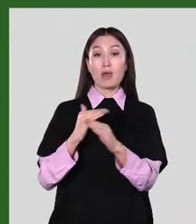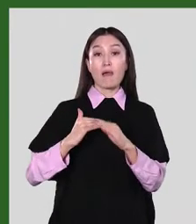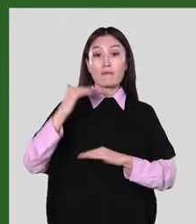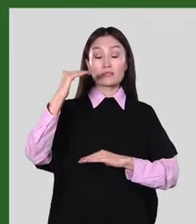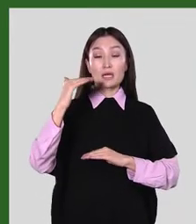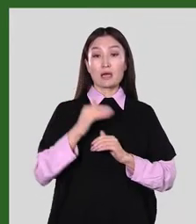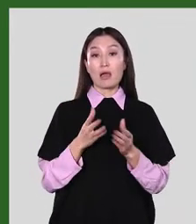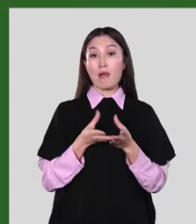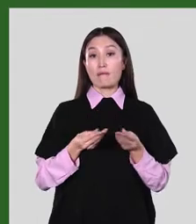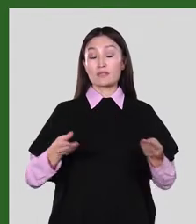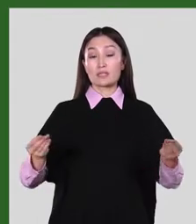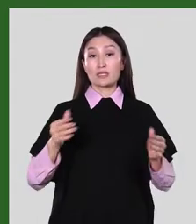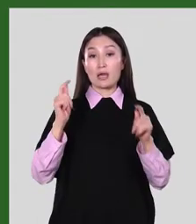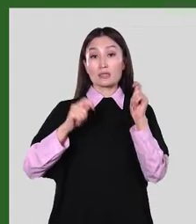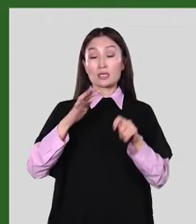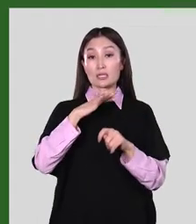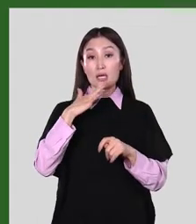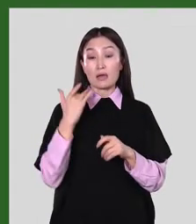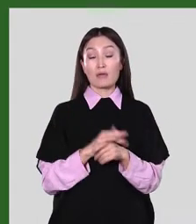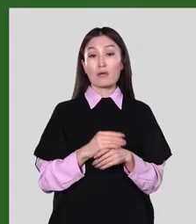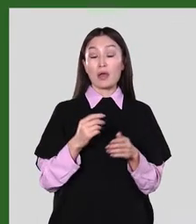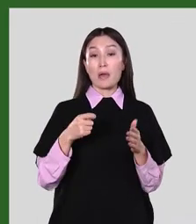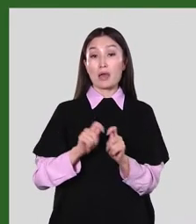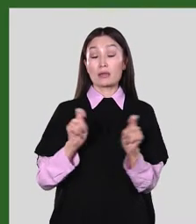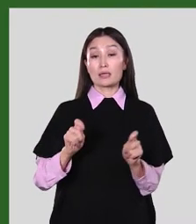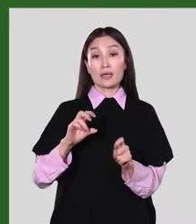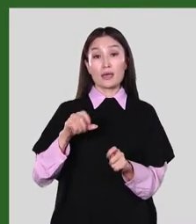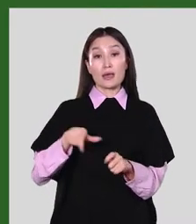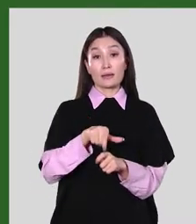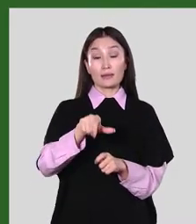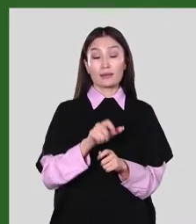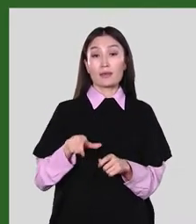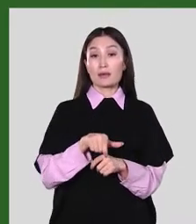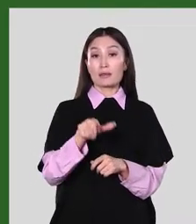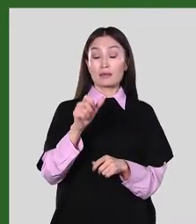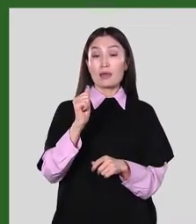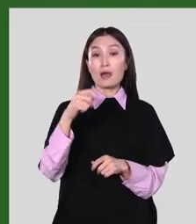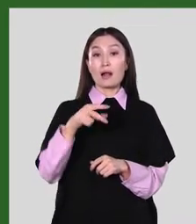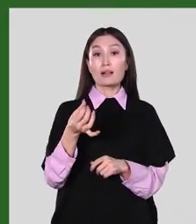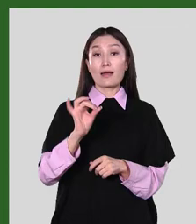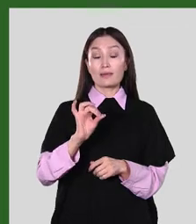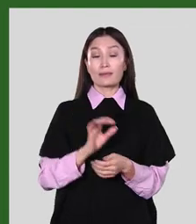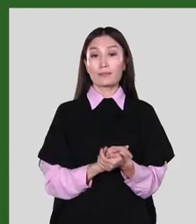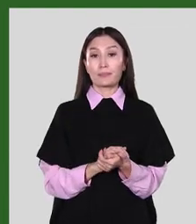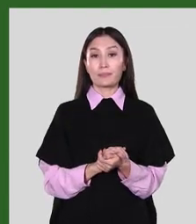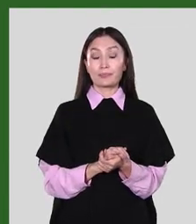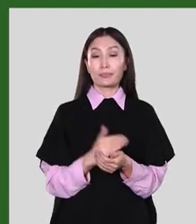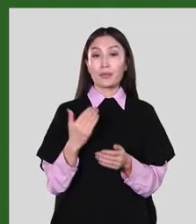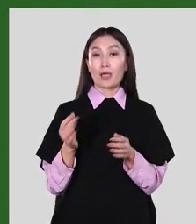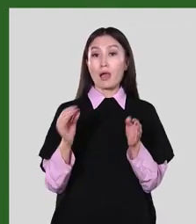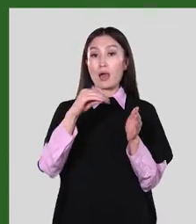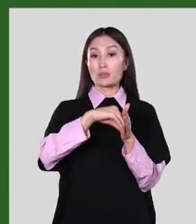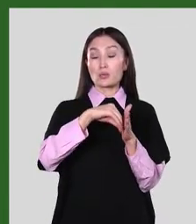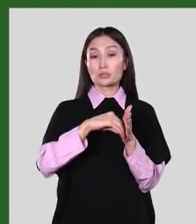весенних осадков в питание реки реки алой sky долины относятся